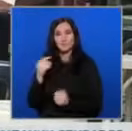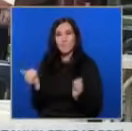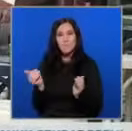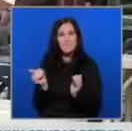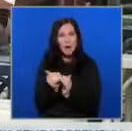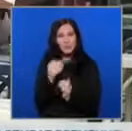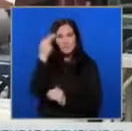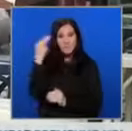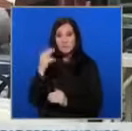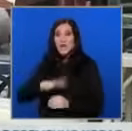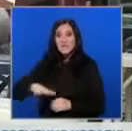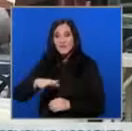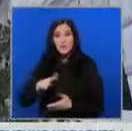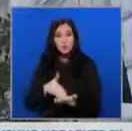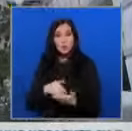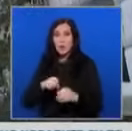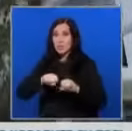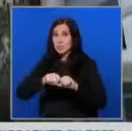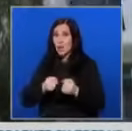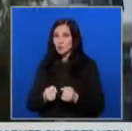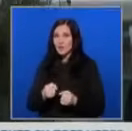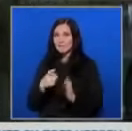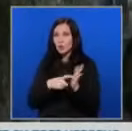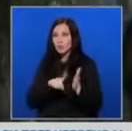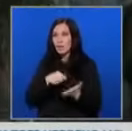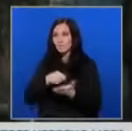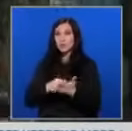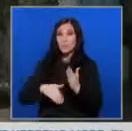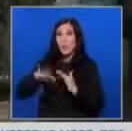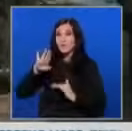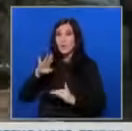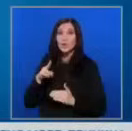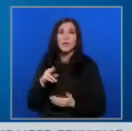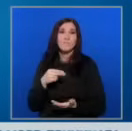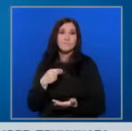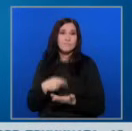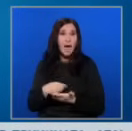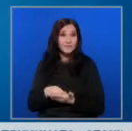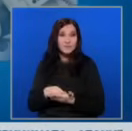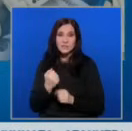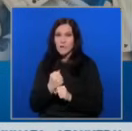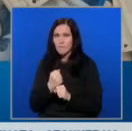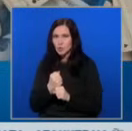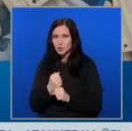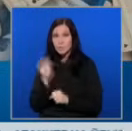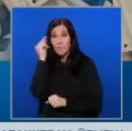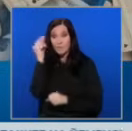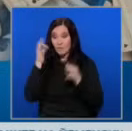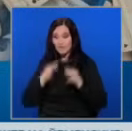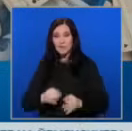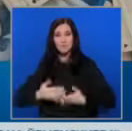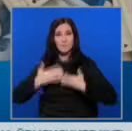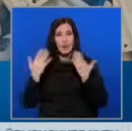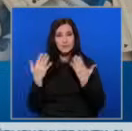фирми в сферата на услугите нарушават закона и не плащат по-високите надници на работещите. И напомнят, че на официалните